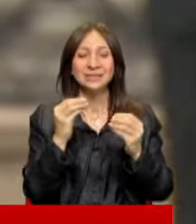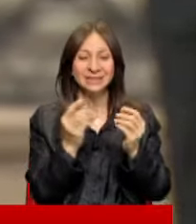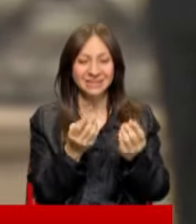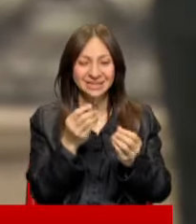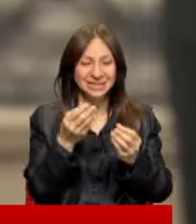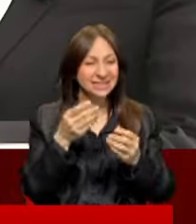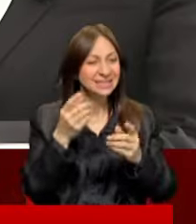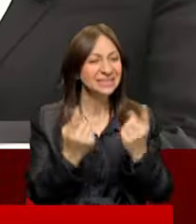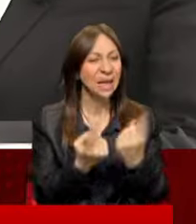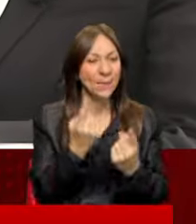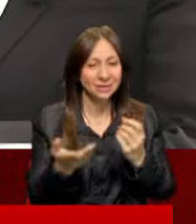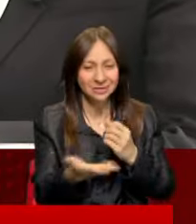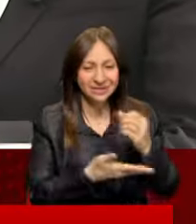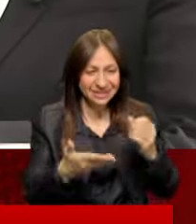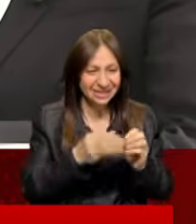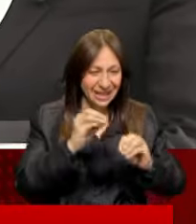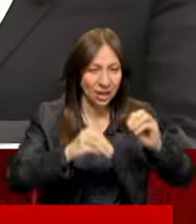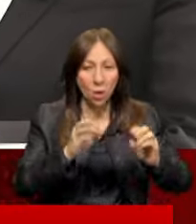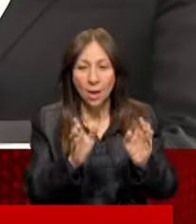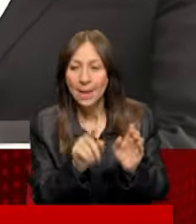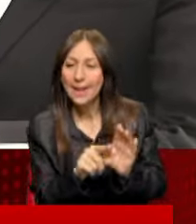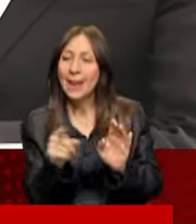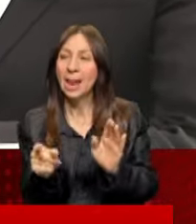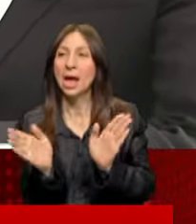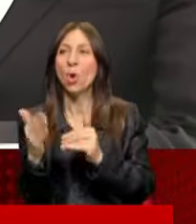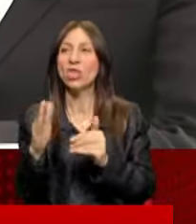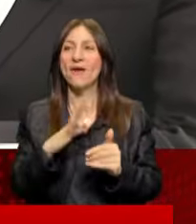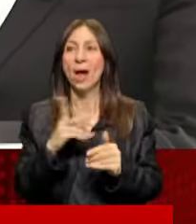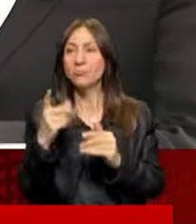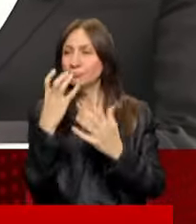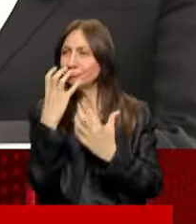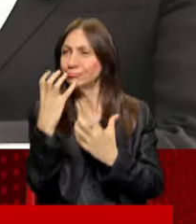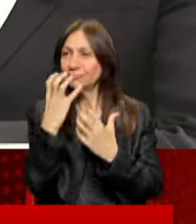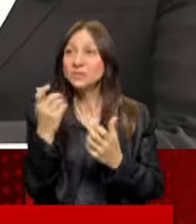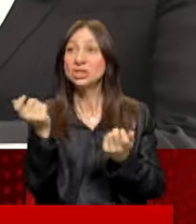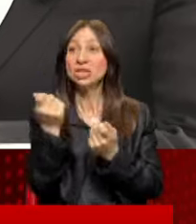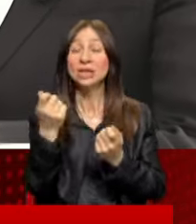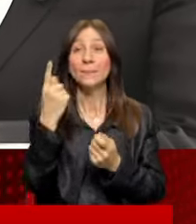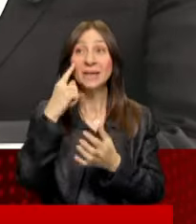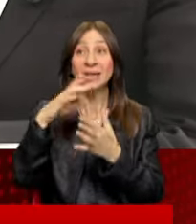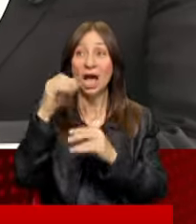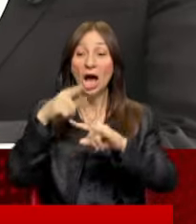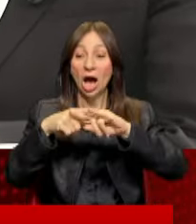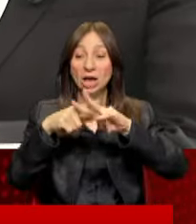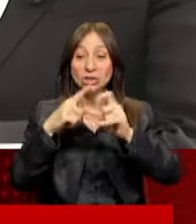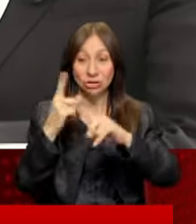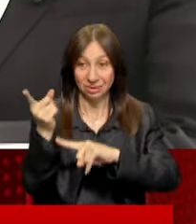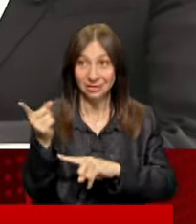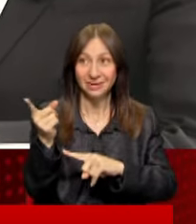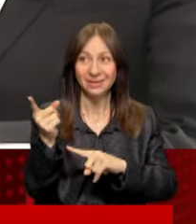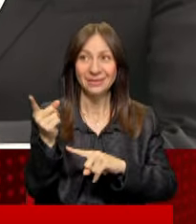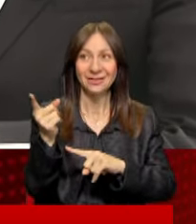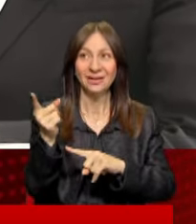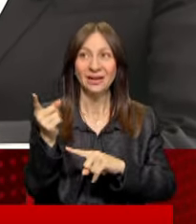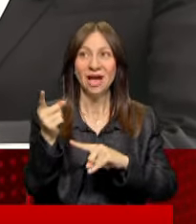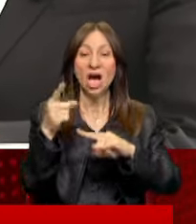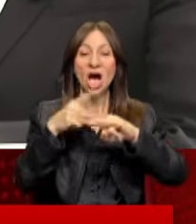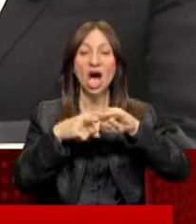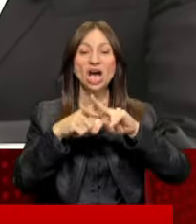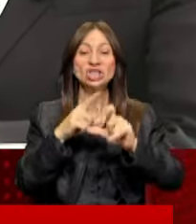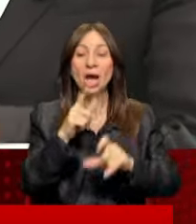yanında kendisine bir oda bile tahsis ediliyor. Hatta çok enteresan, çalışanlardan birinin adı da Hacı. Hacı